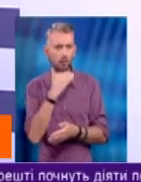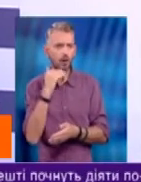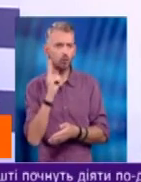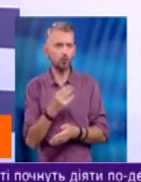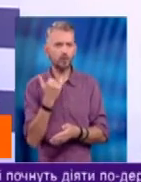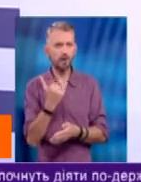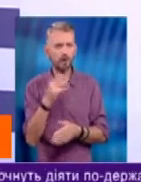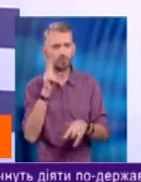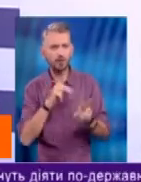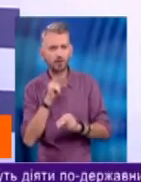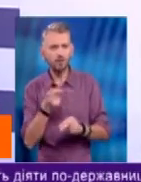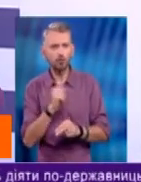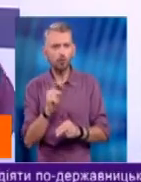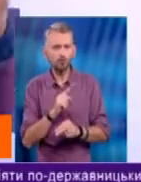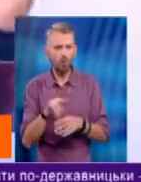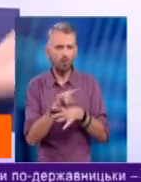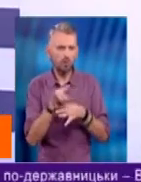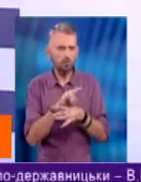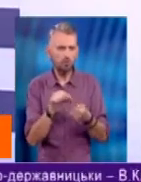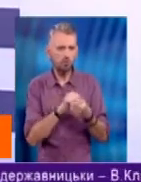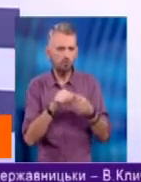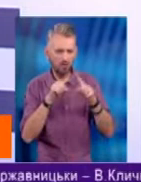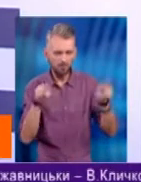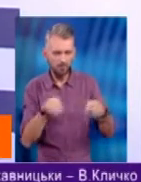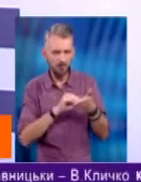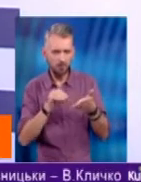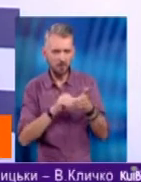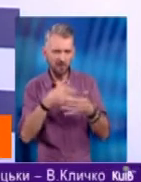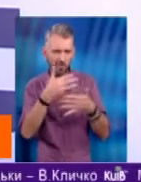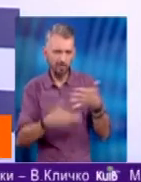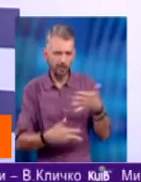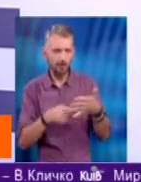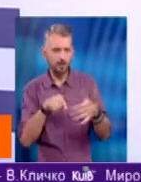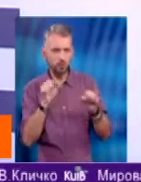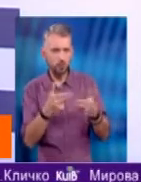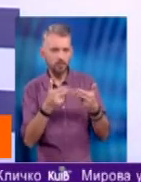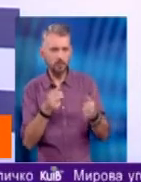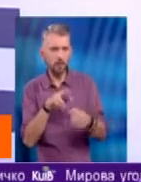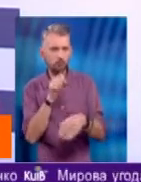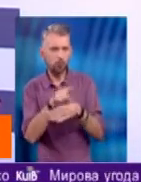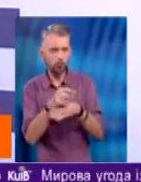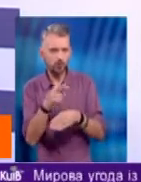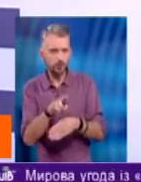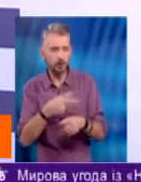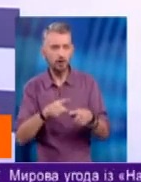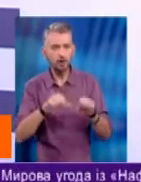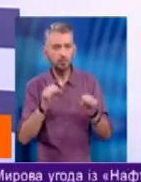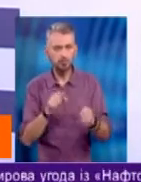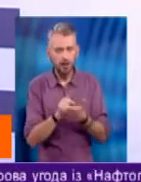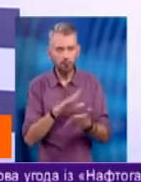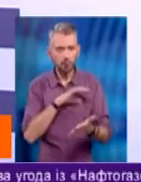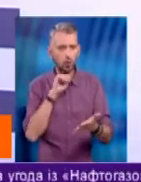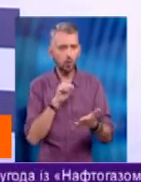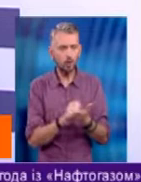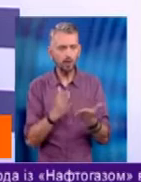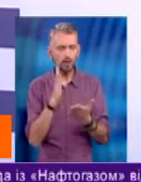зараз надіється на тому, що на липовій бумажці якийсь написаний приблизний текст, і це можуть визнати як доручення і так далі. Це має бути документ, який